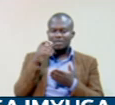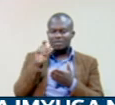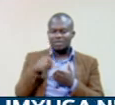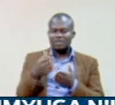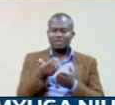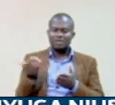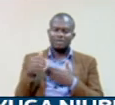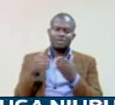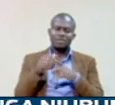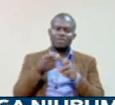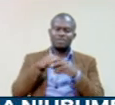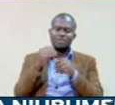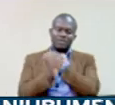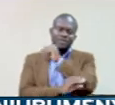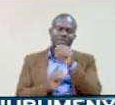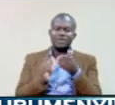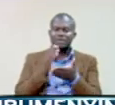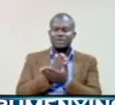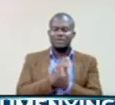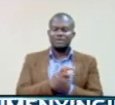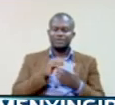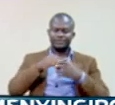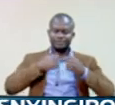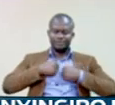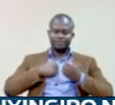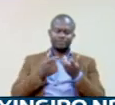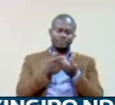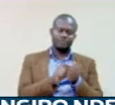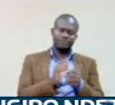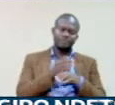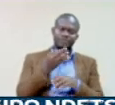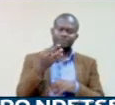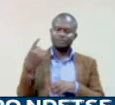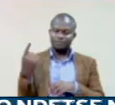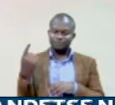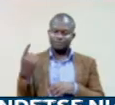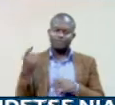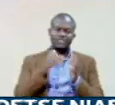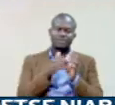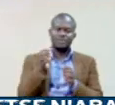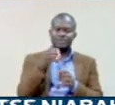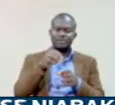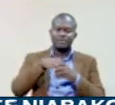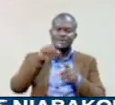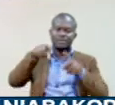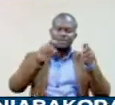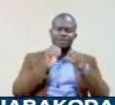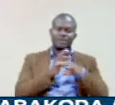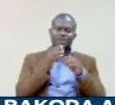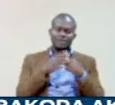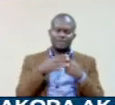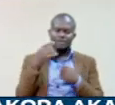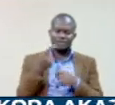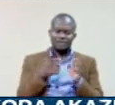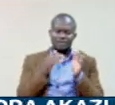abana baturuka hanze nta cyo dufite mu Rwanda habarurwa aborozi b'amafi 31 n'amakoperative y'abarobyi 91